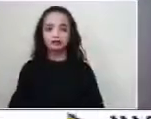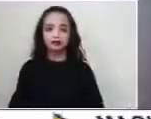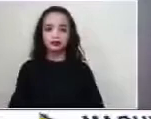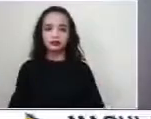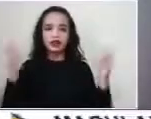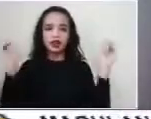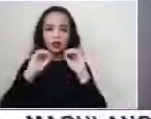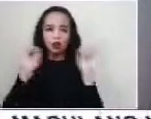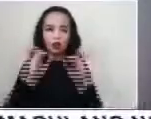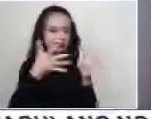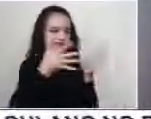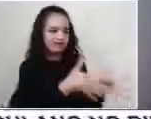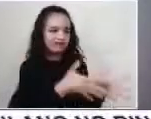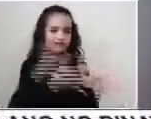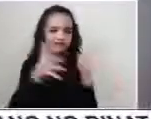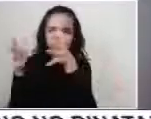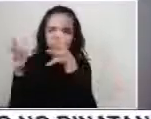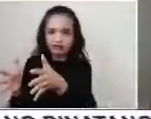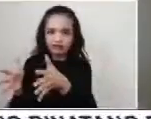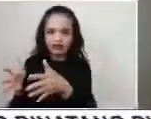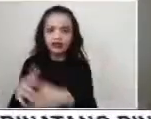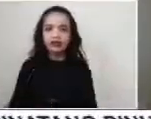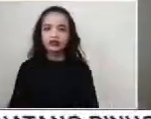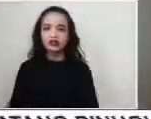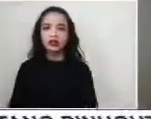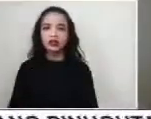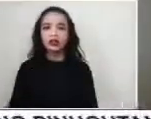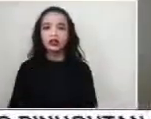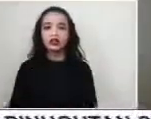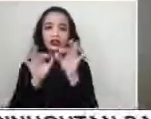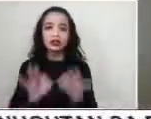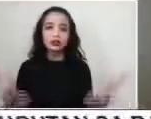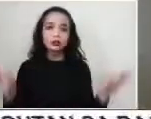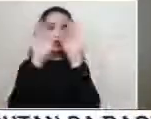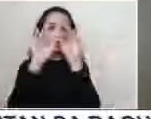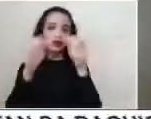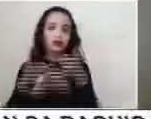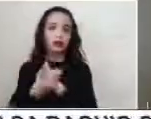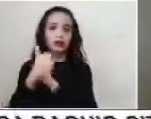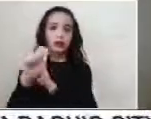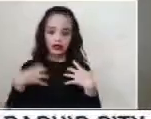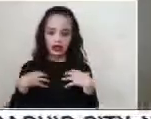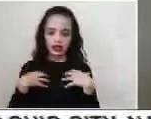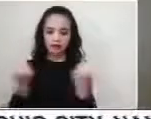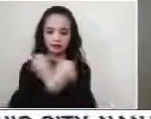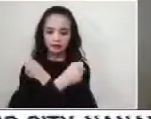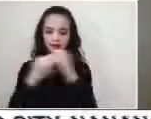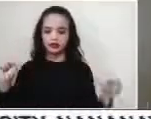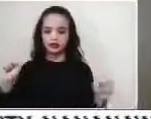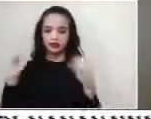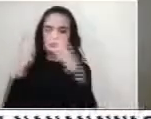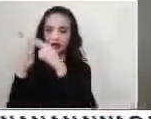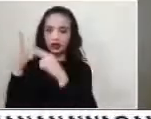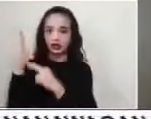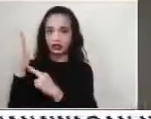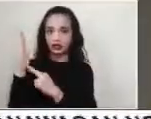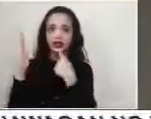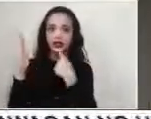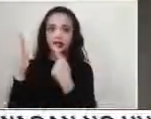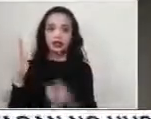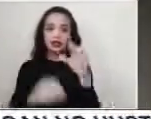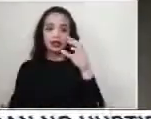kanyang pugot na bangkay sa Ambassador Toblay Benguet. Sa paghahanap ng hustisya ng pamilya Lagman, lumabas ang isang video kung